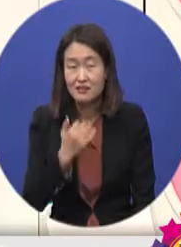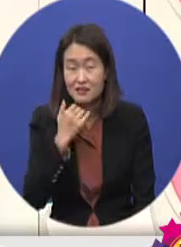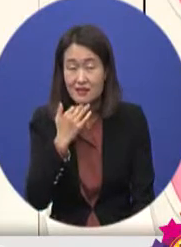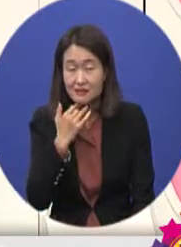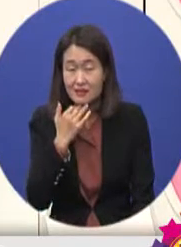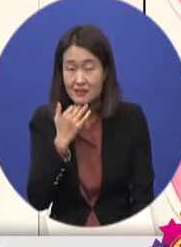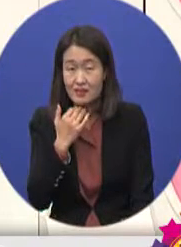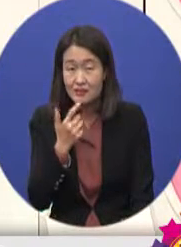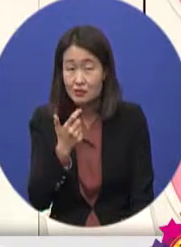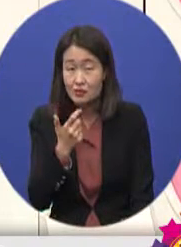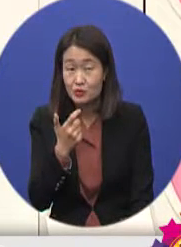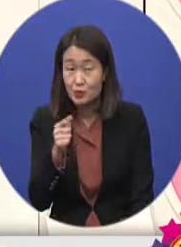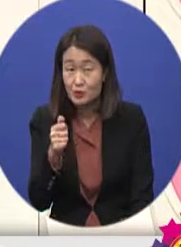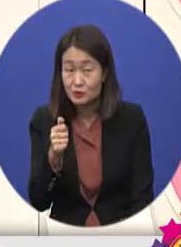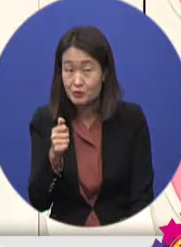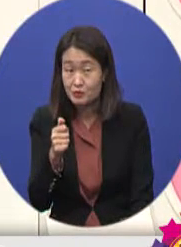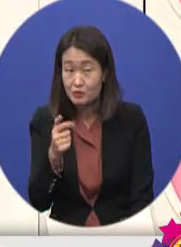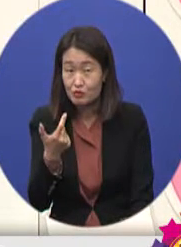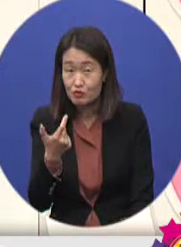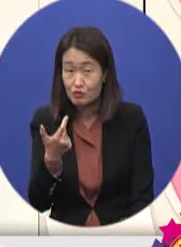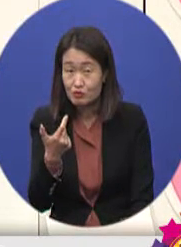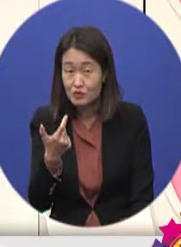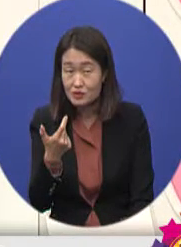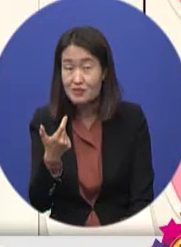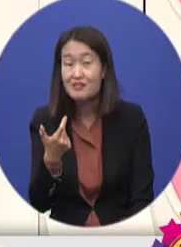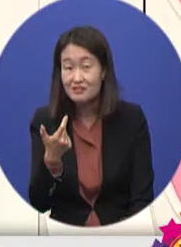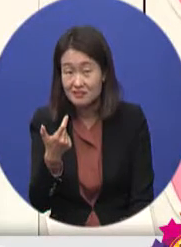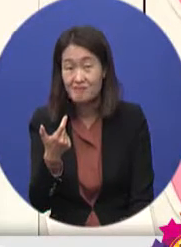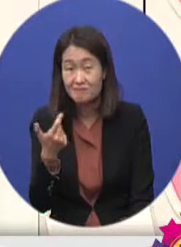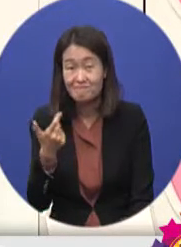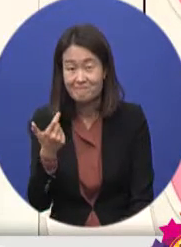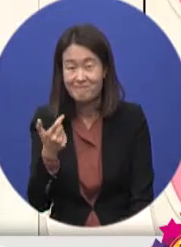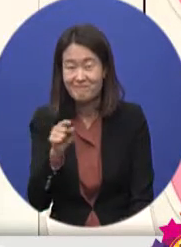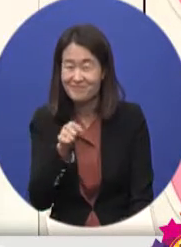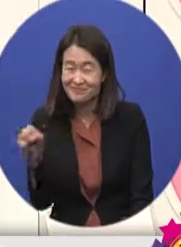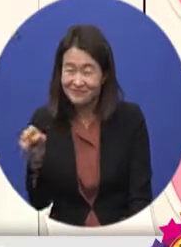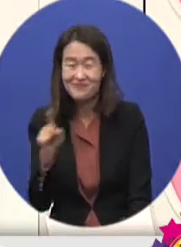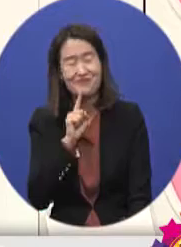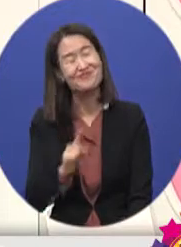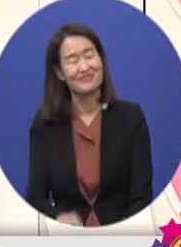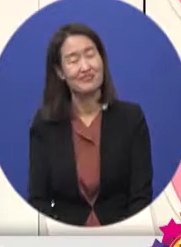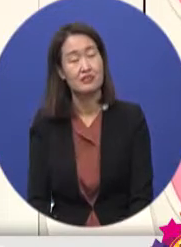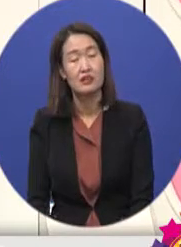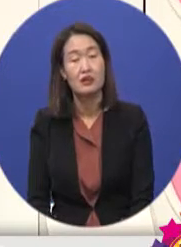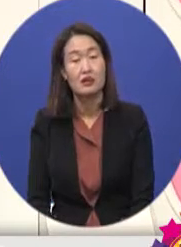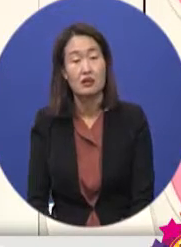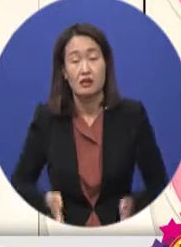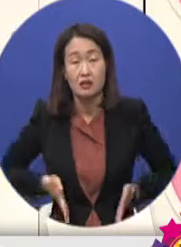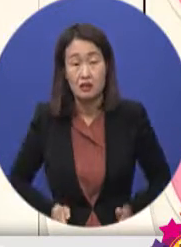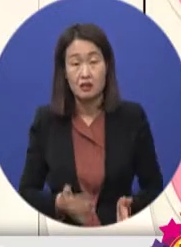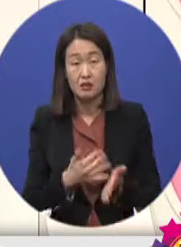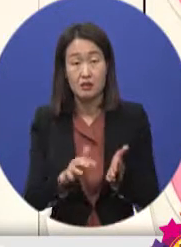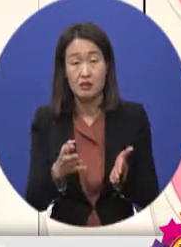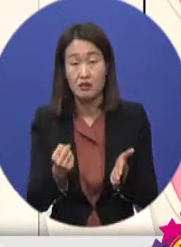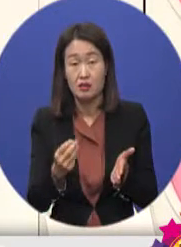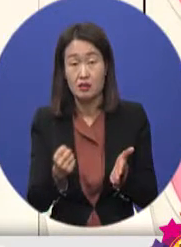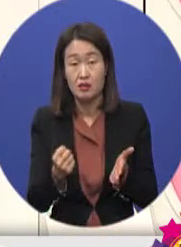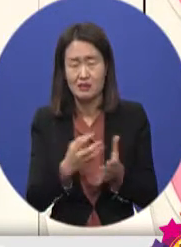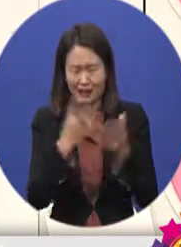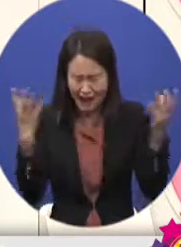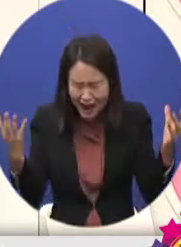연세가 60대세요? 50대세요? 60대예요. 아, 그러시구나. 네. 그러면 자제분들은요?